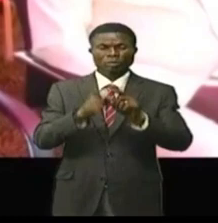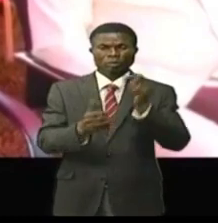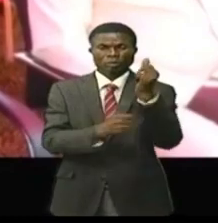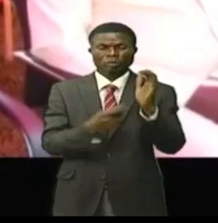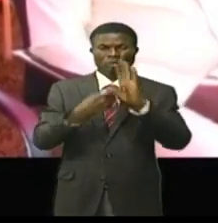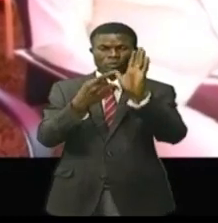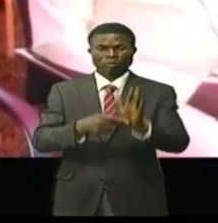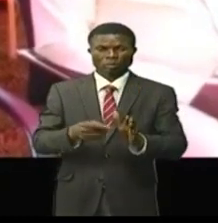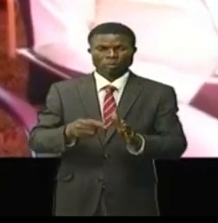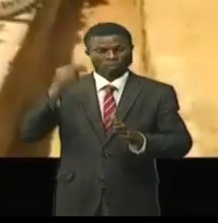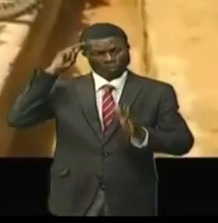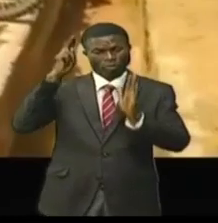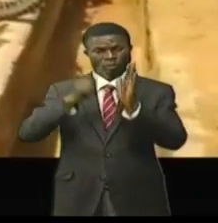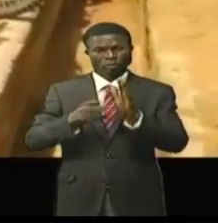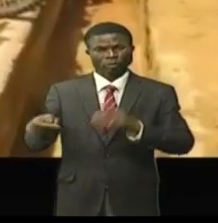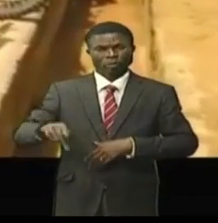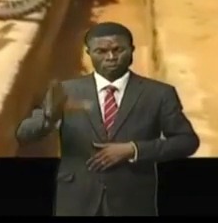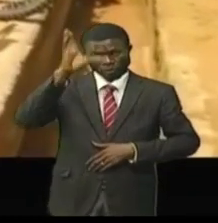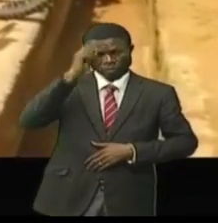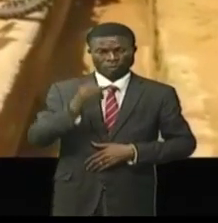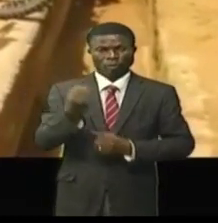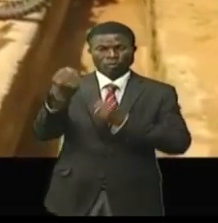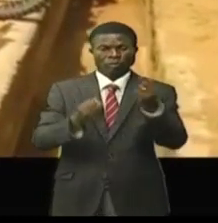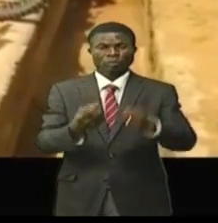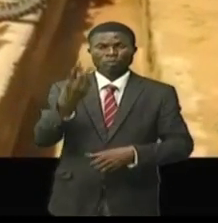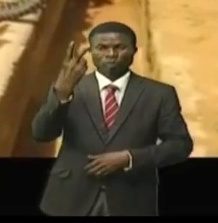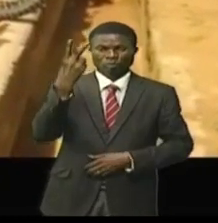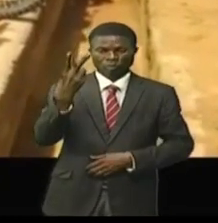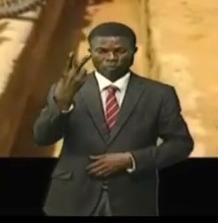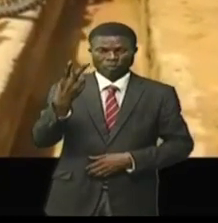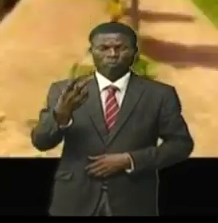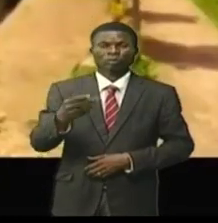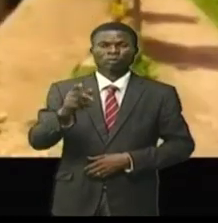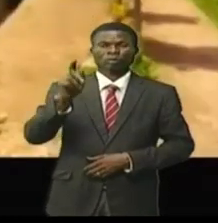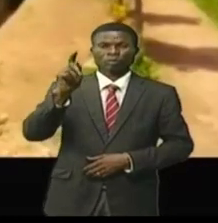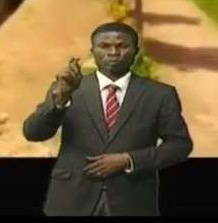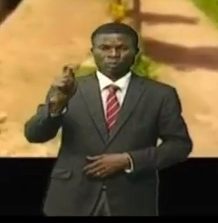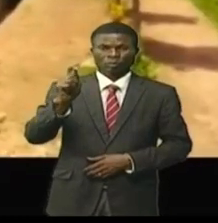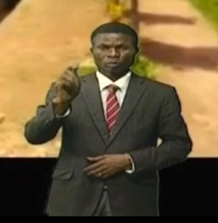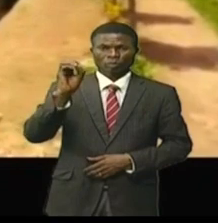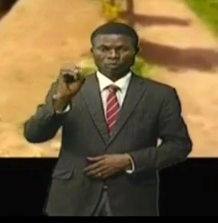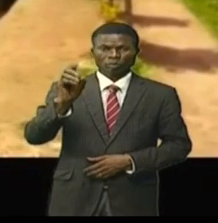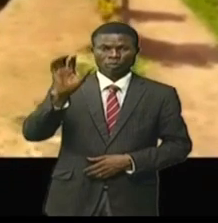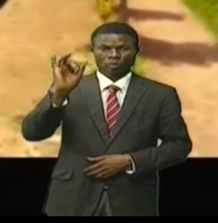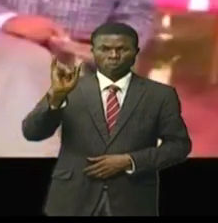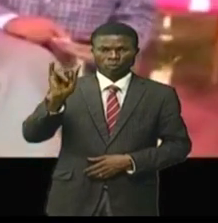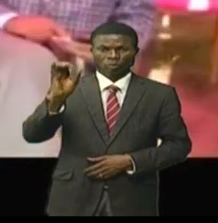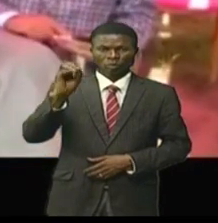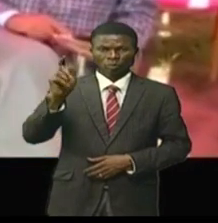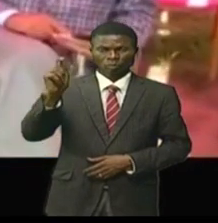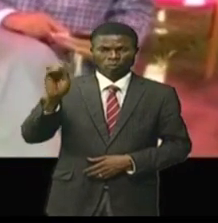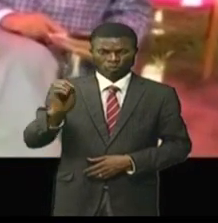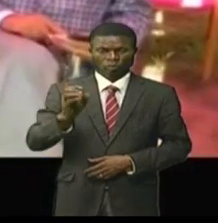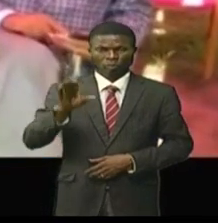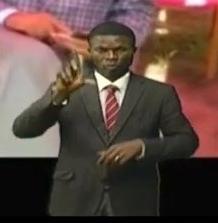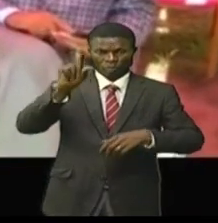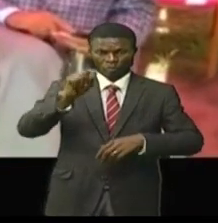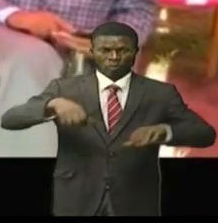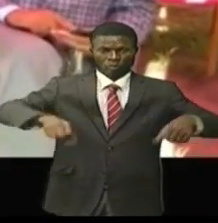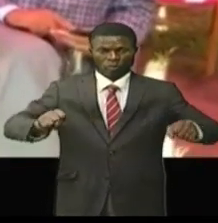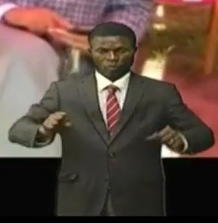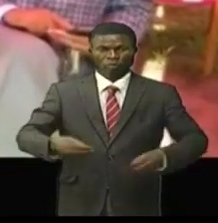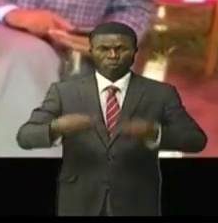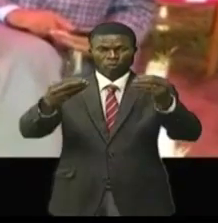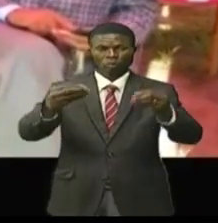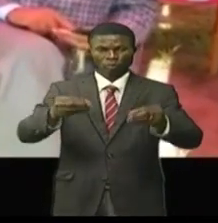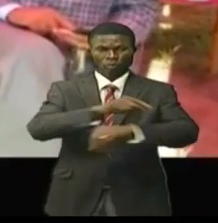de la province du Kwilu deux Jeeps 4x4 Toyota Land Cruiser et 20 motocycles affectés à la DGDA Grand Bandundu